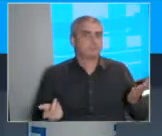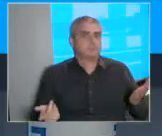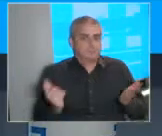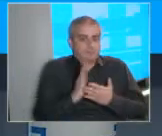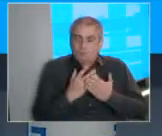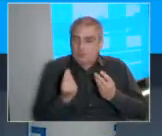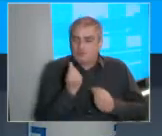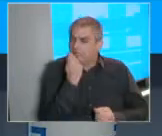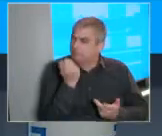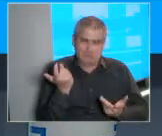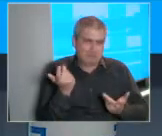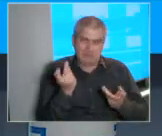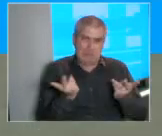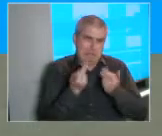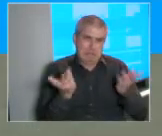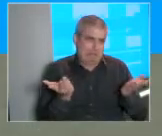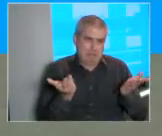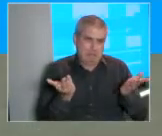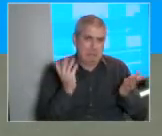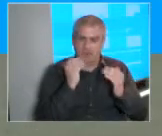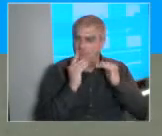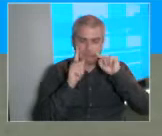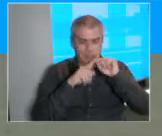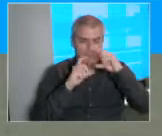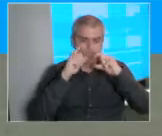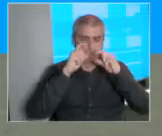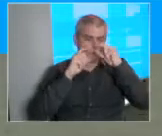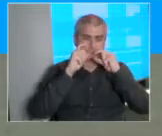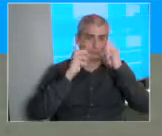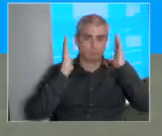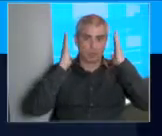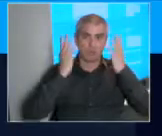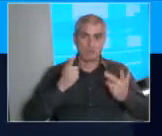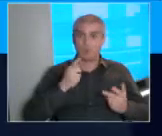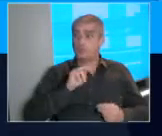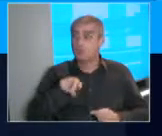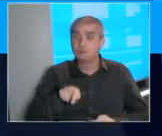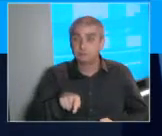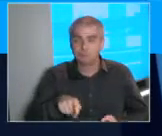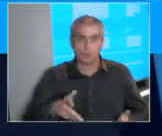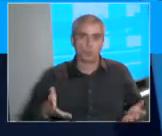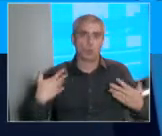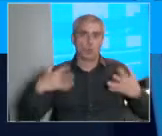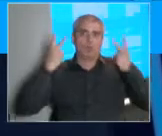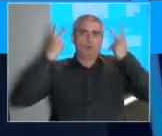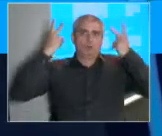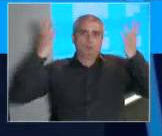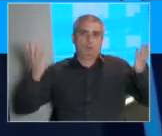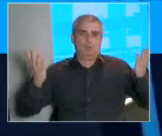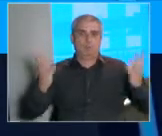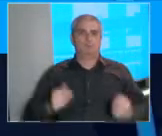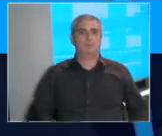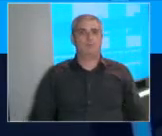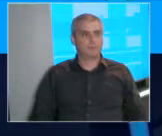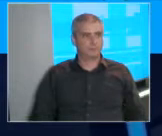לפסוק בעניינים כספיים זה יחסית קל, וגם טווח הטעות הוא לא נוראי. כן. בעניינים כאלה... דיני נפשות. זה דרמטי. לתוך